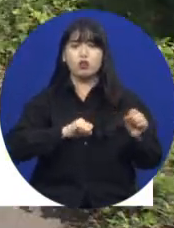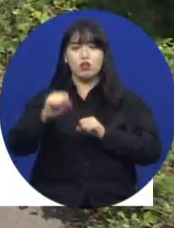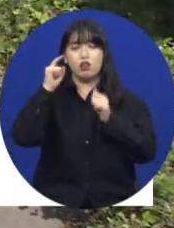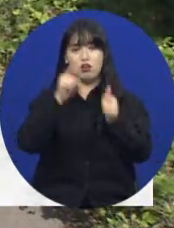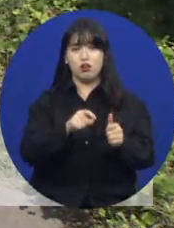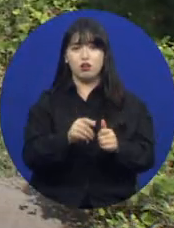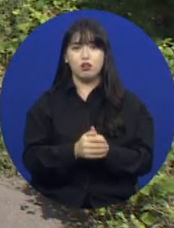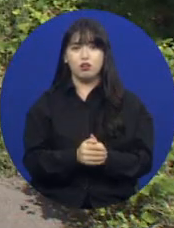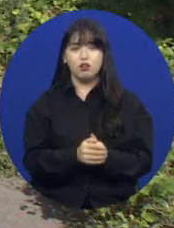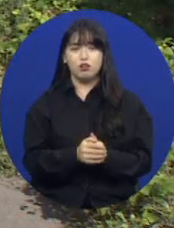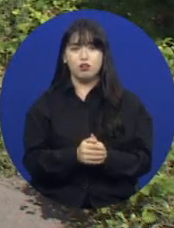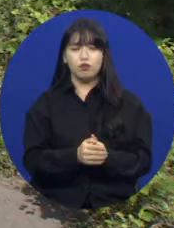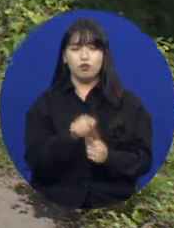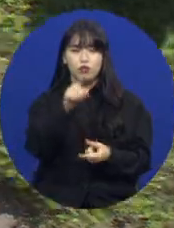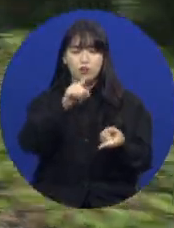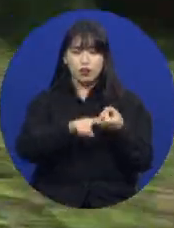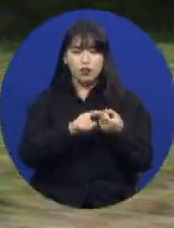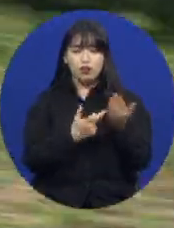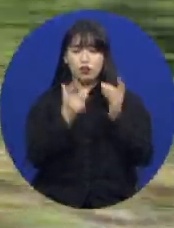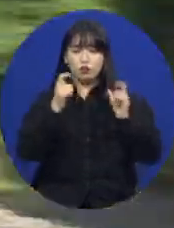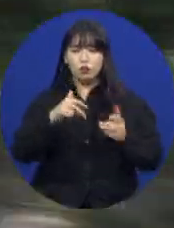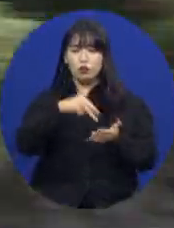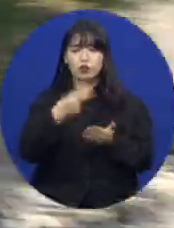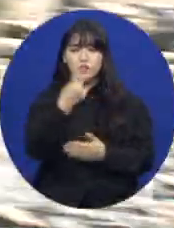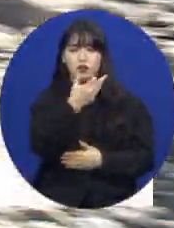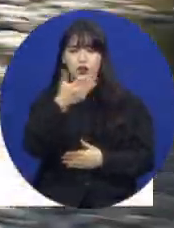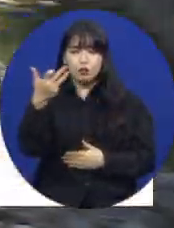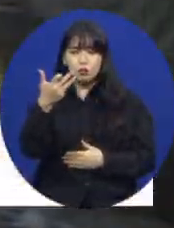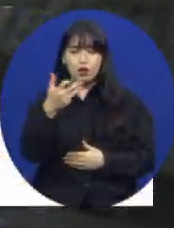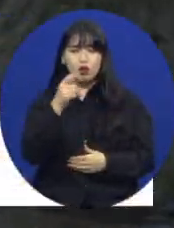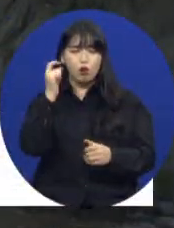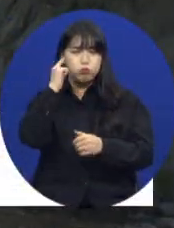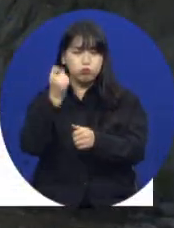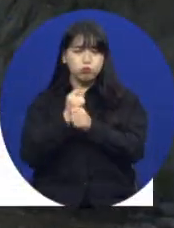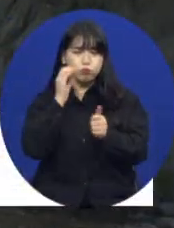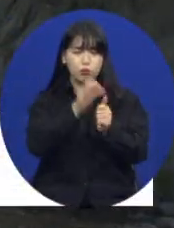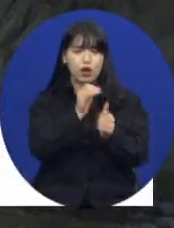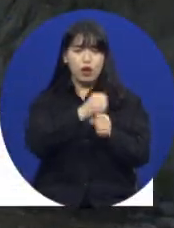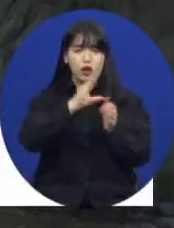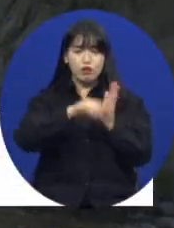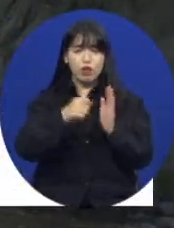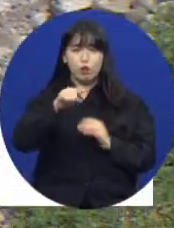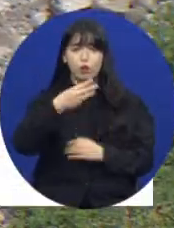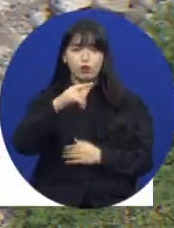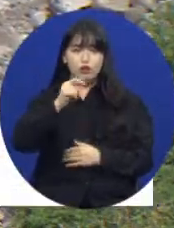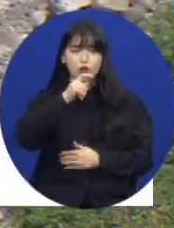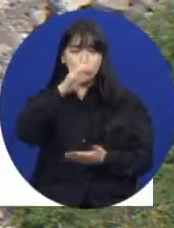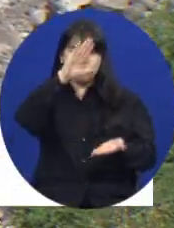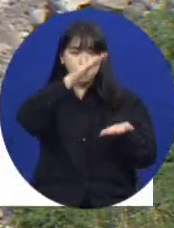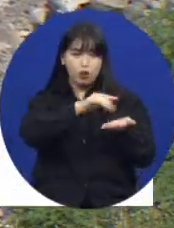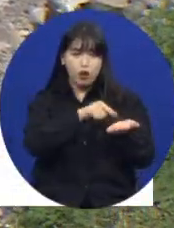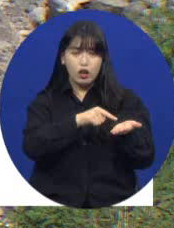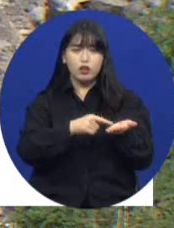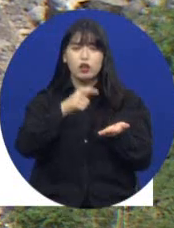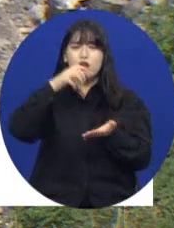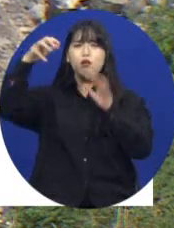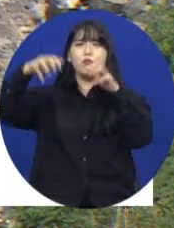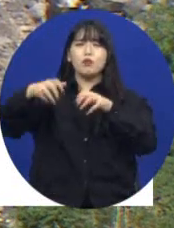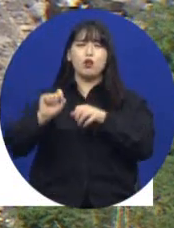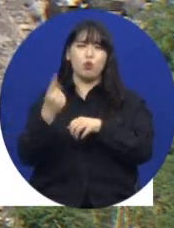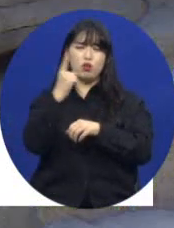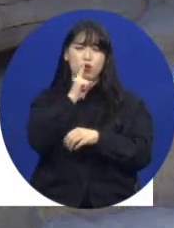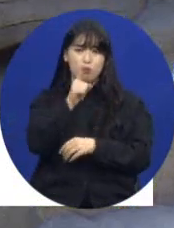이행하라! 이에 대해 제주도는 2018년 용역조사 결과 월대천 수량 감소는 강수량이 줄어든 것이